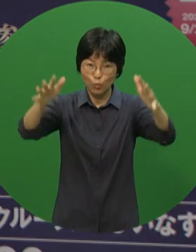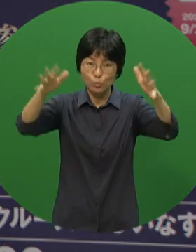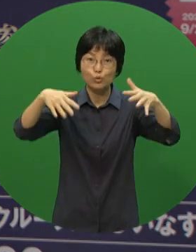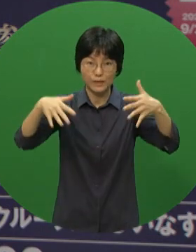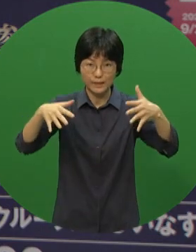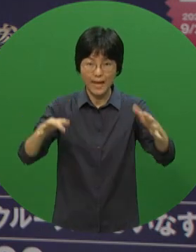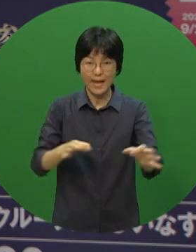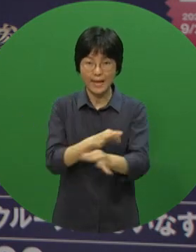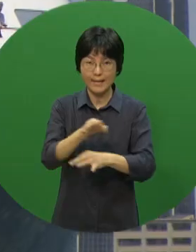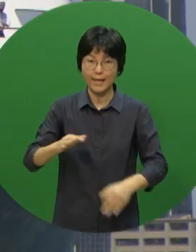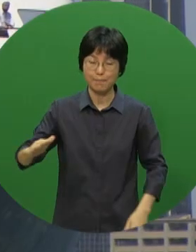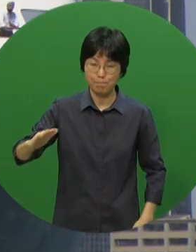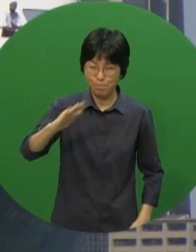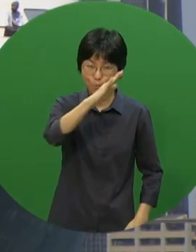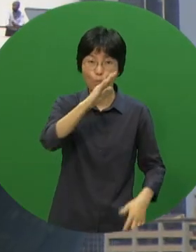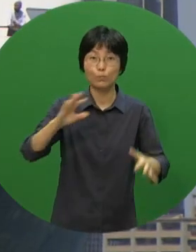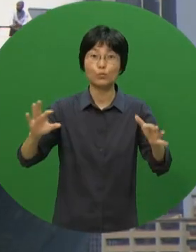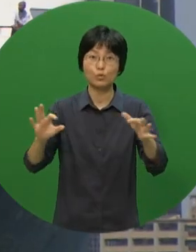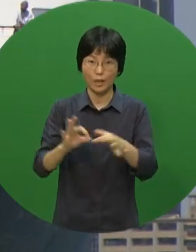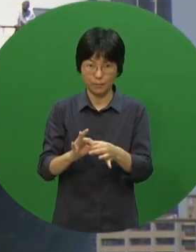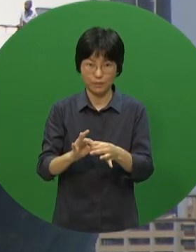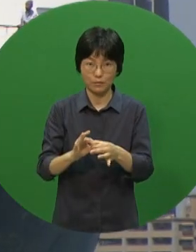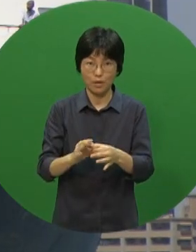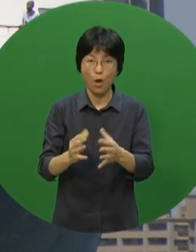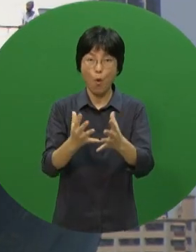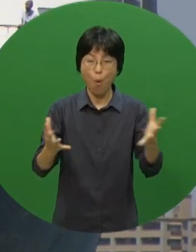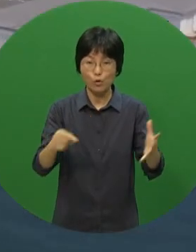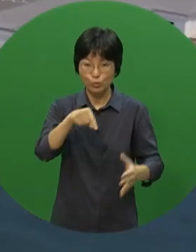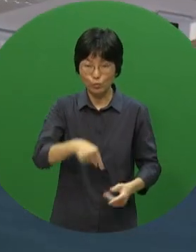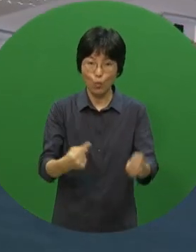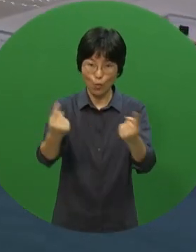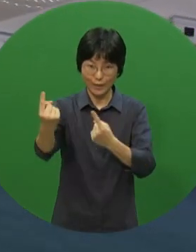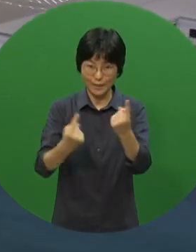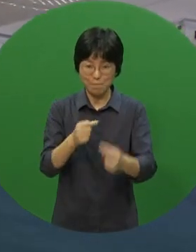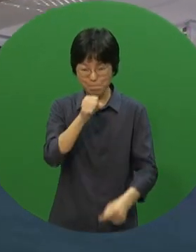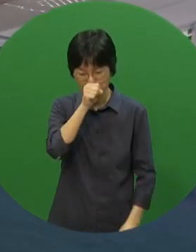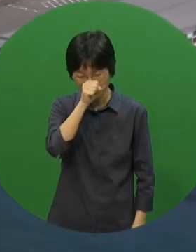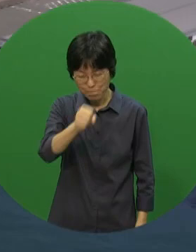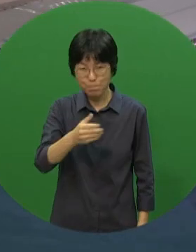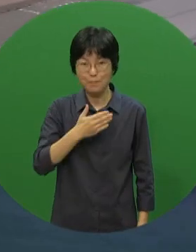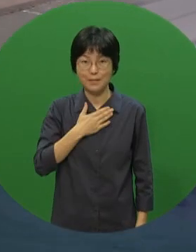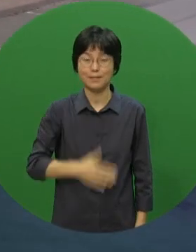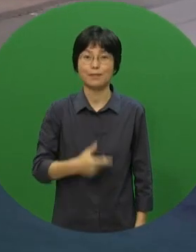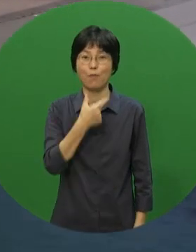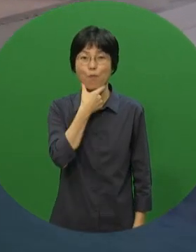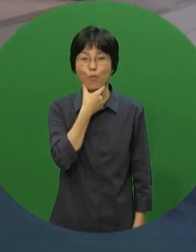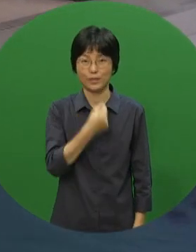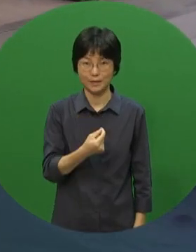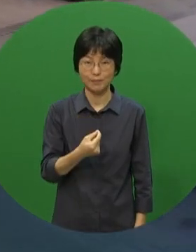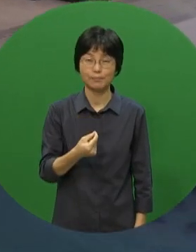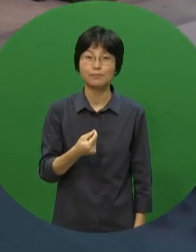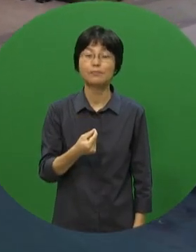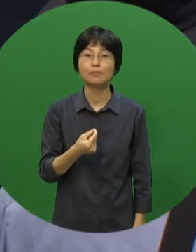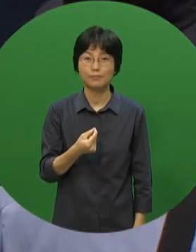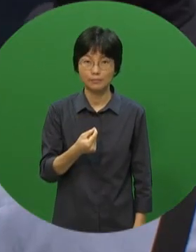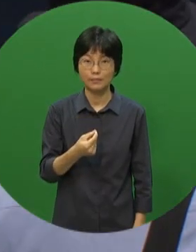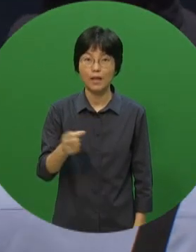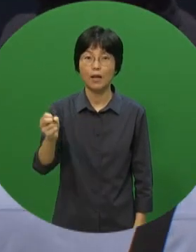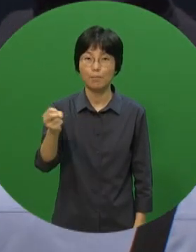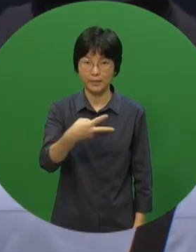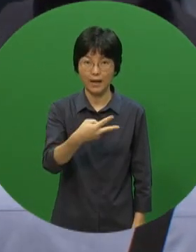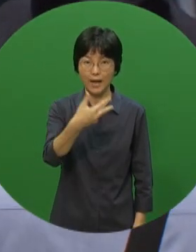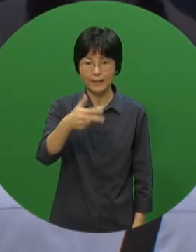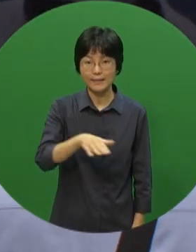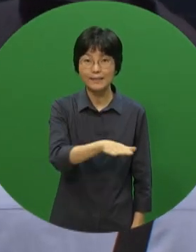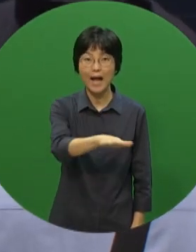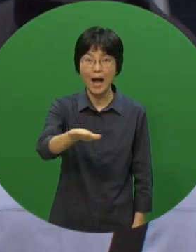きな効果をもたらします。一人でも多くの方に本市を訪れていただき、北九州市の魅力に触れていただければと思います。また北九